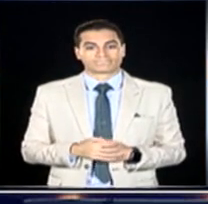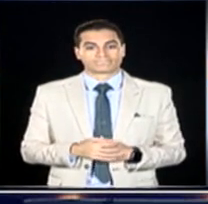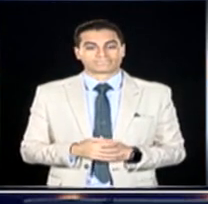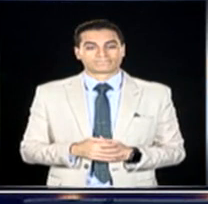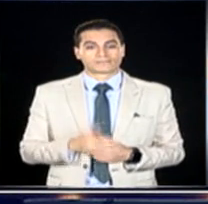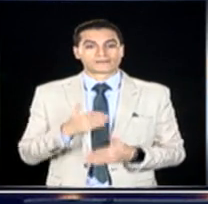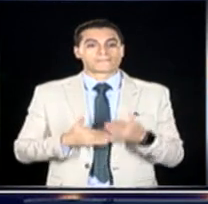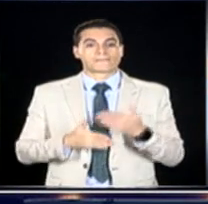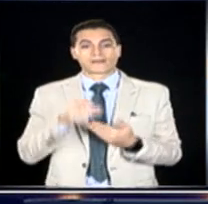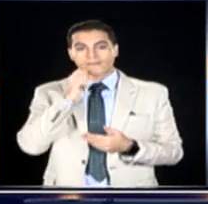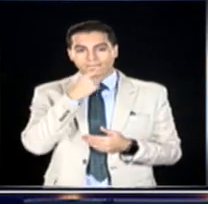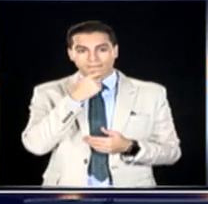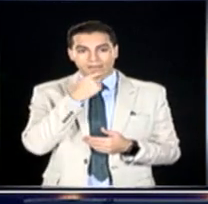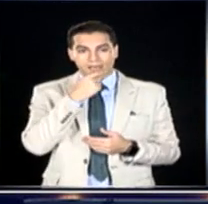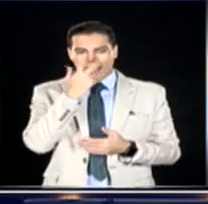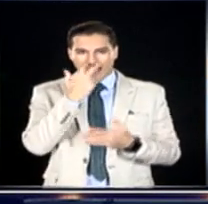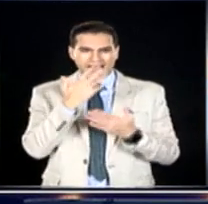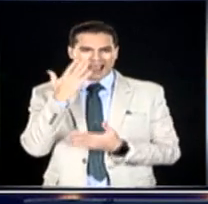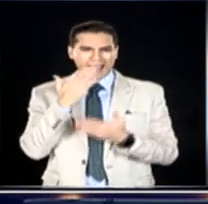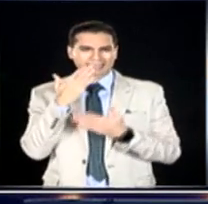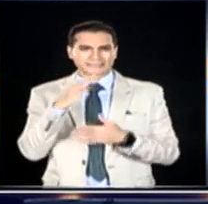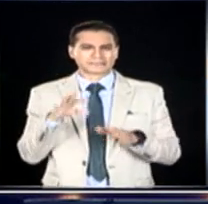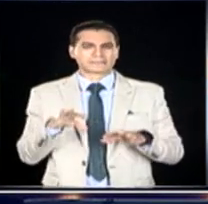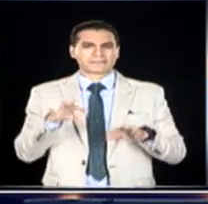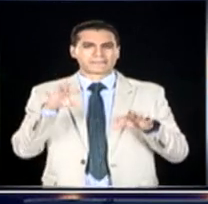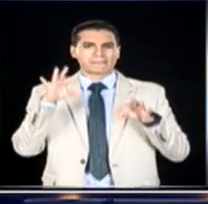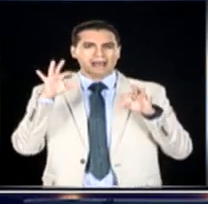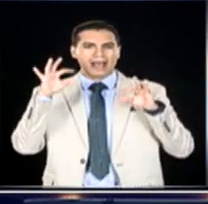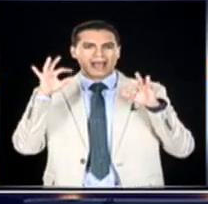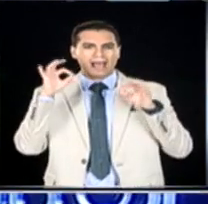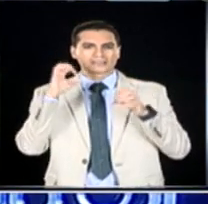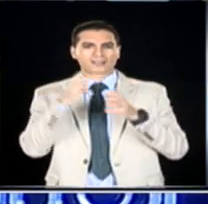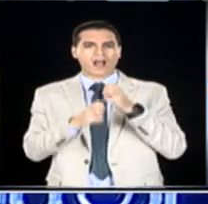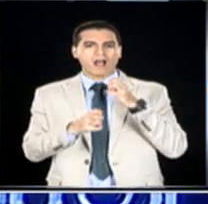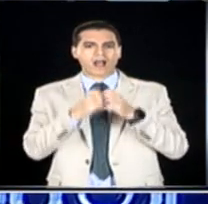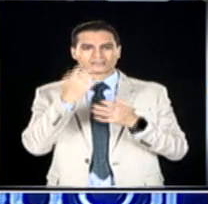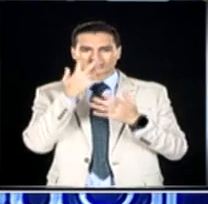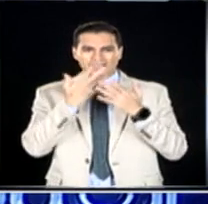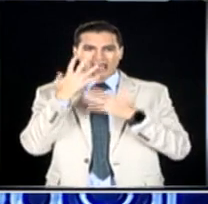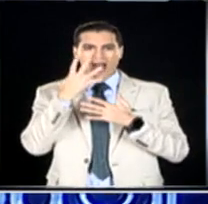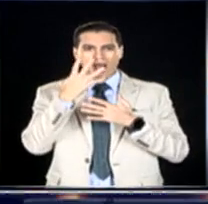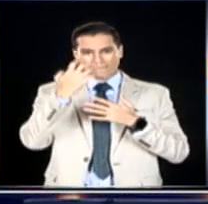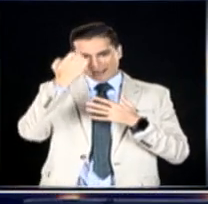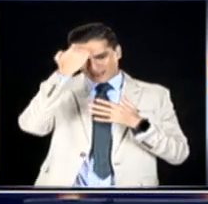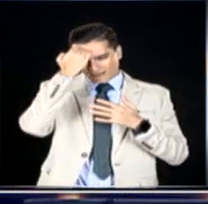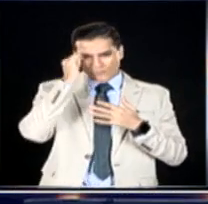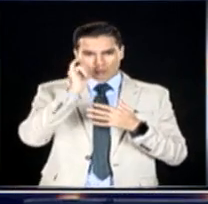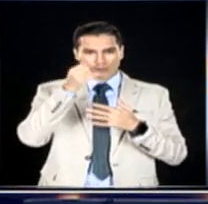تم بناؤه في العصر الحجري الحديث، من 4500